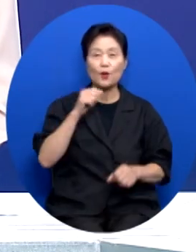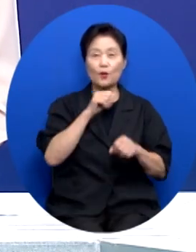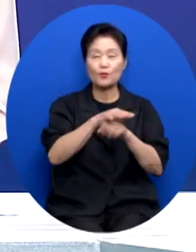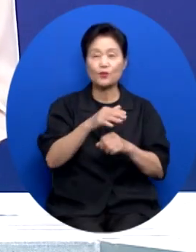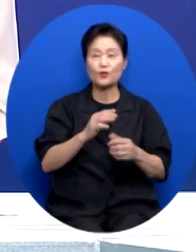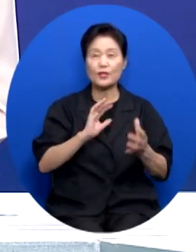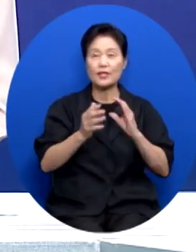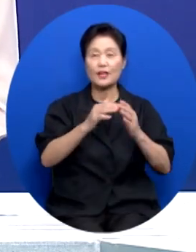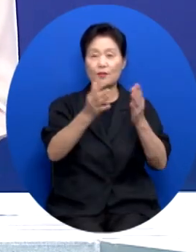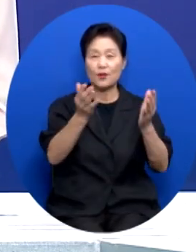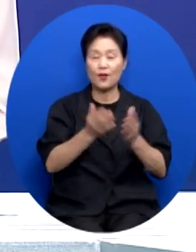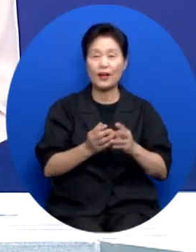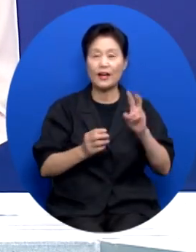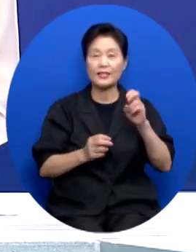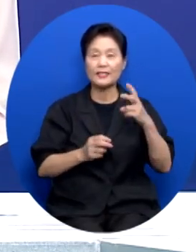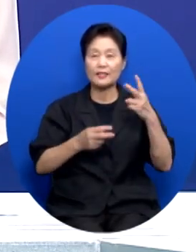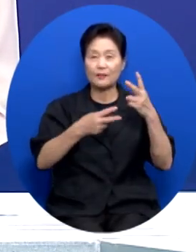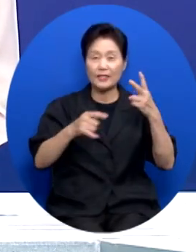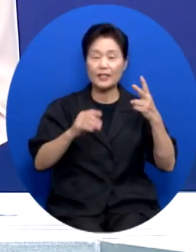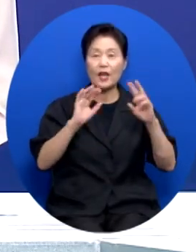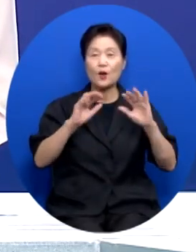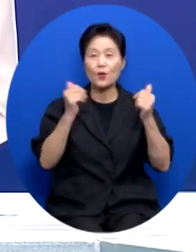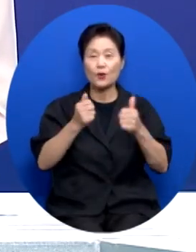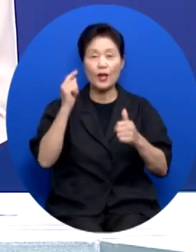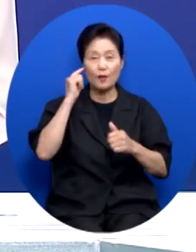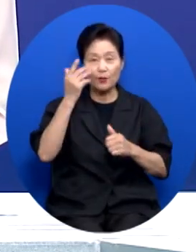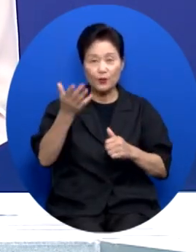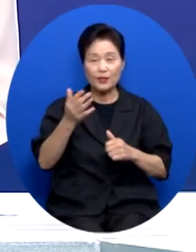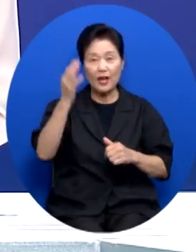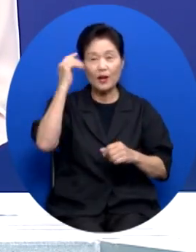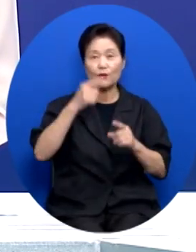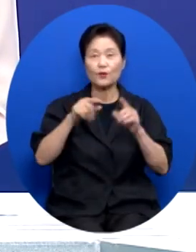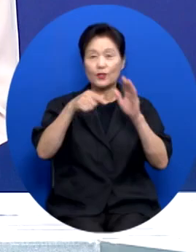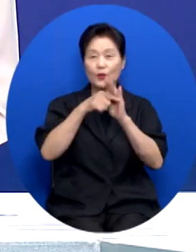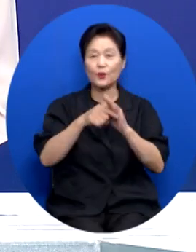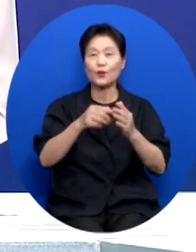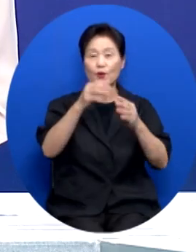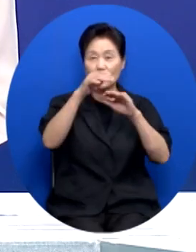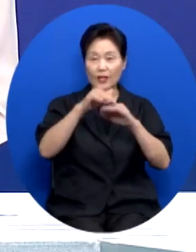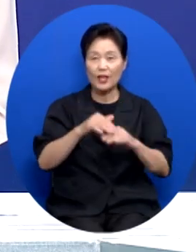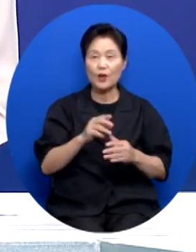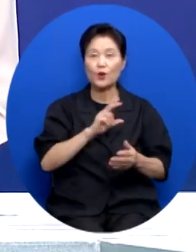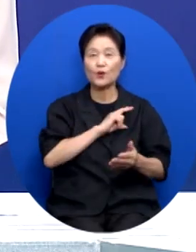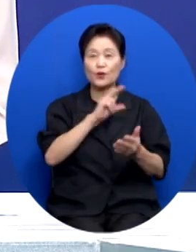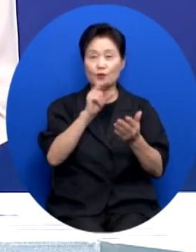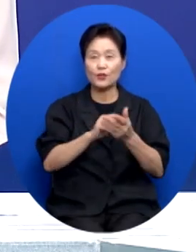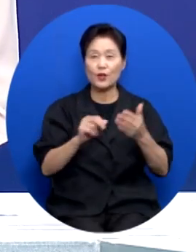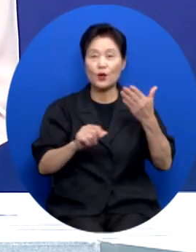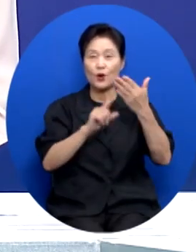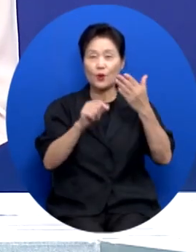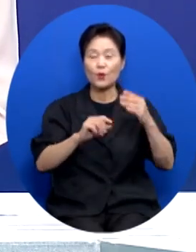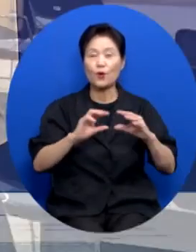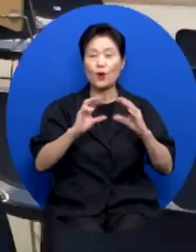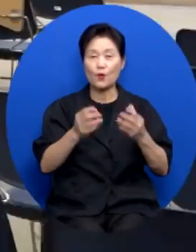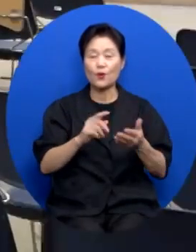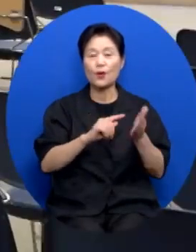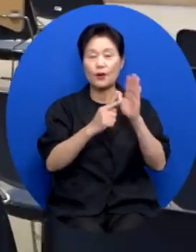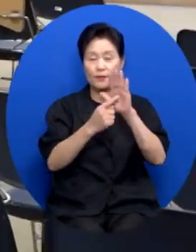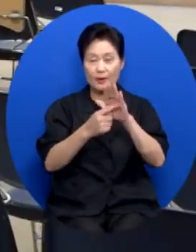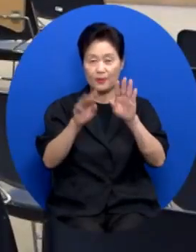한국복음주의협의회가 20일에 국회에 묻는다 한국기독교 현안을 주제로 9월 원례회와 발표회를 개최했습니다.